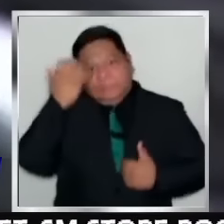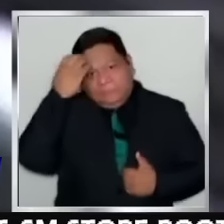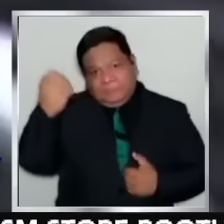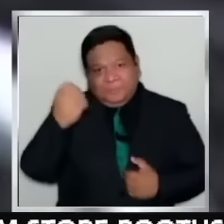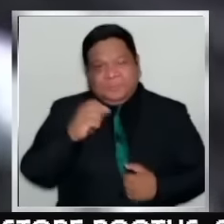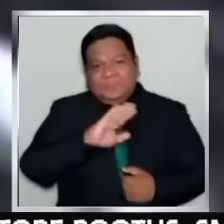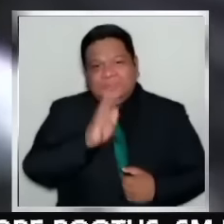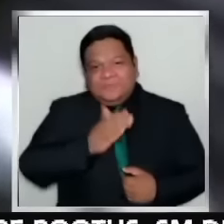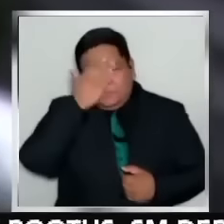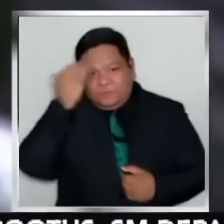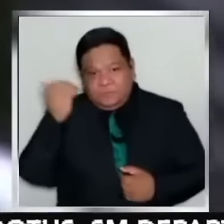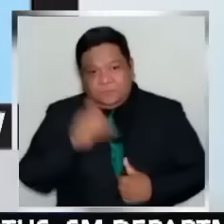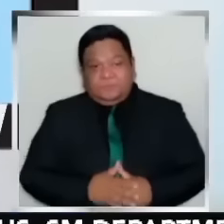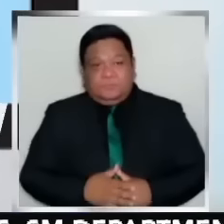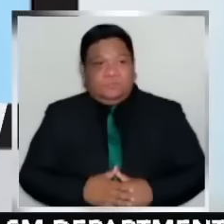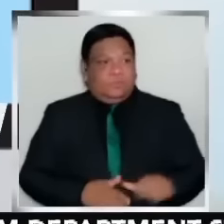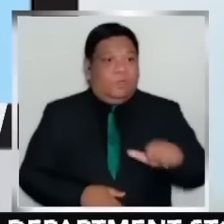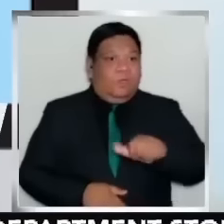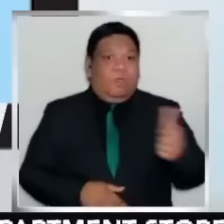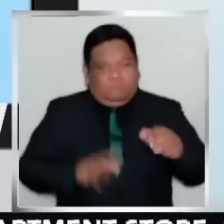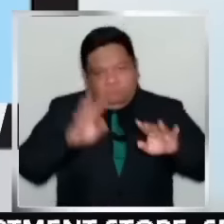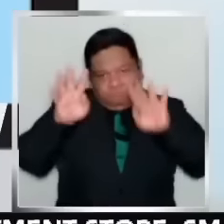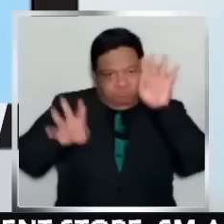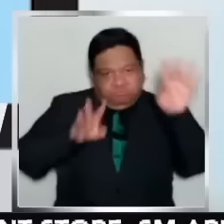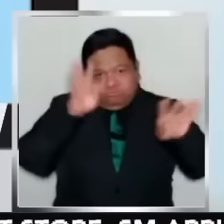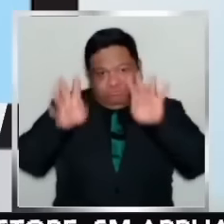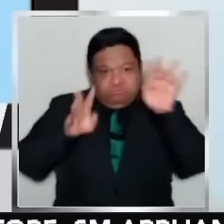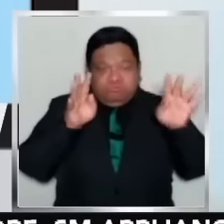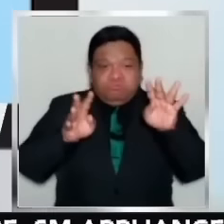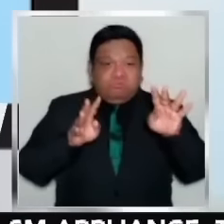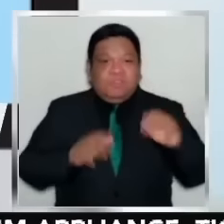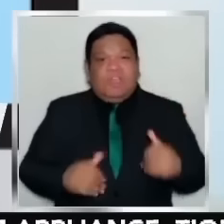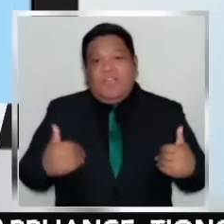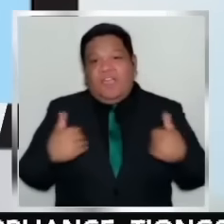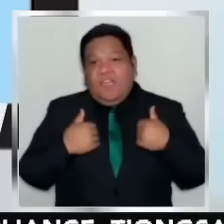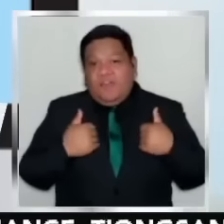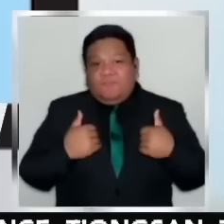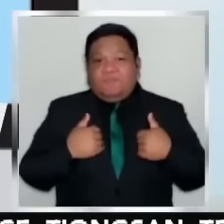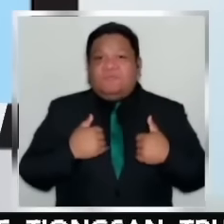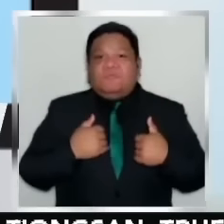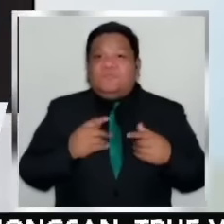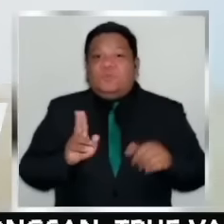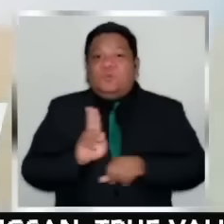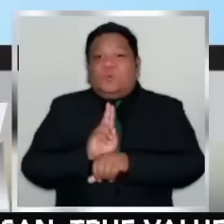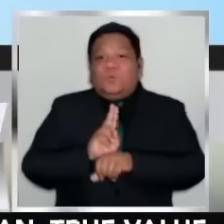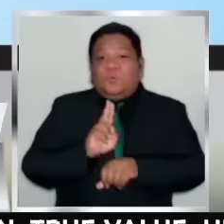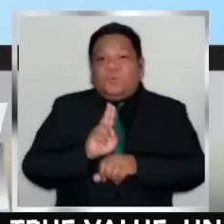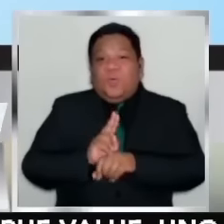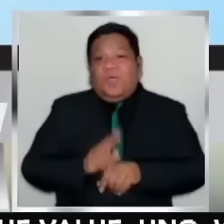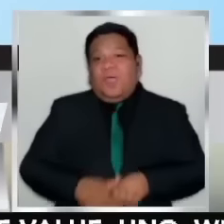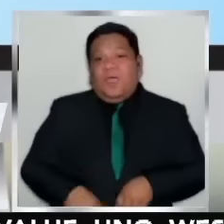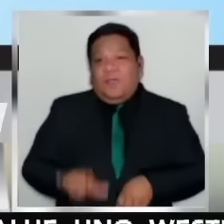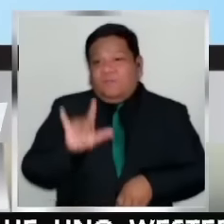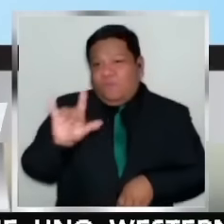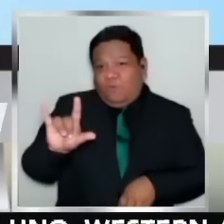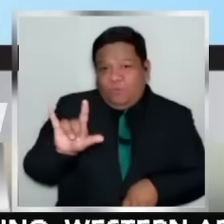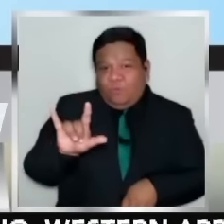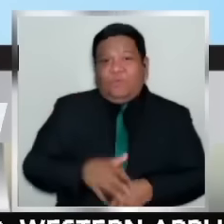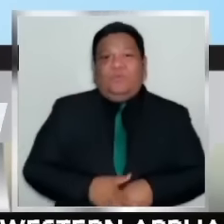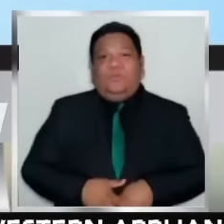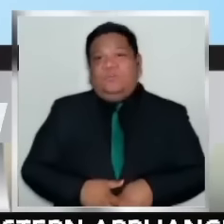iba, creative, may pa-sweet at gumamit ng I love you. Mga